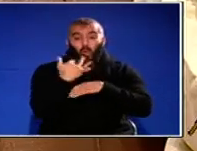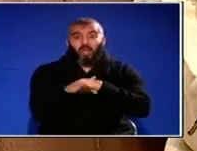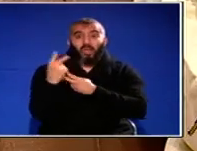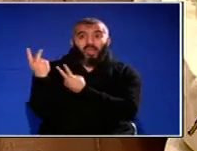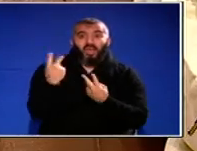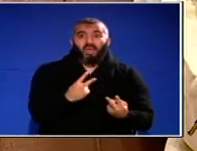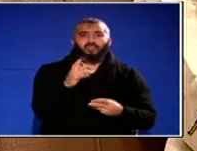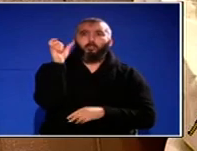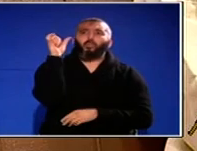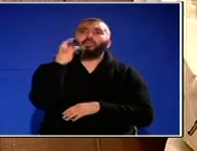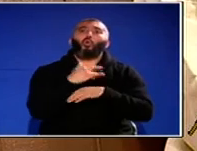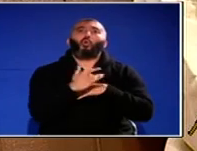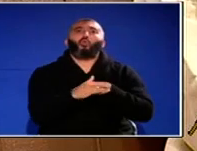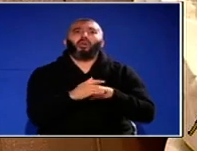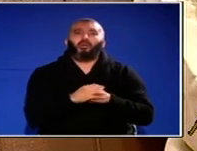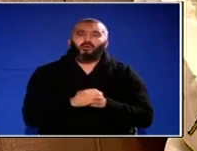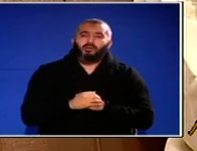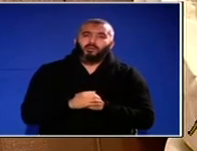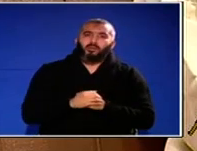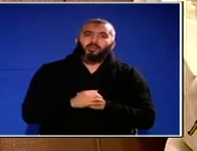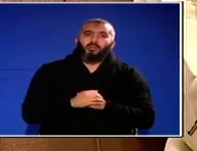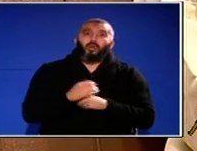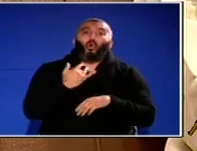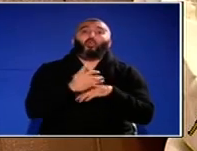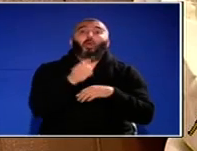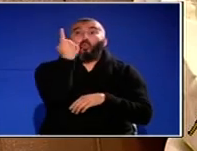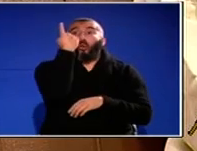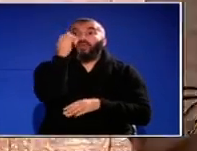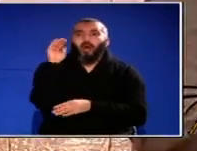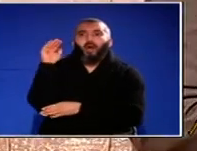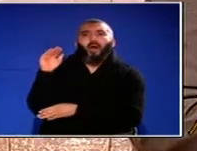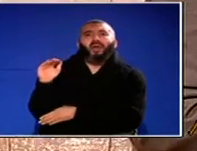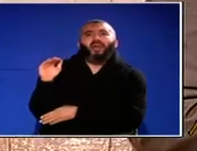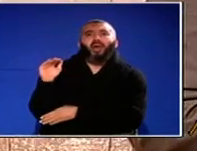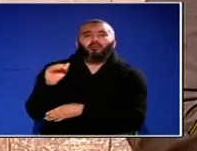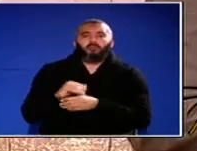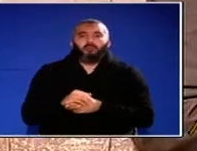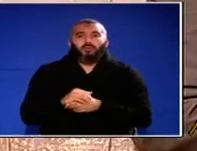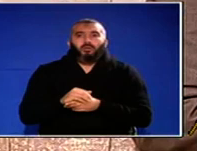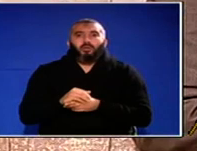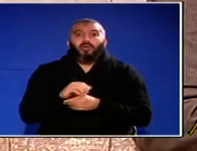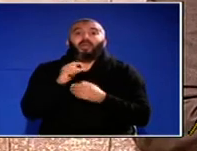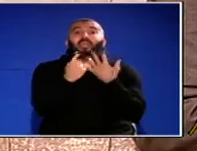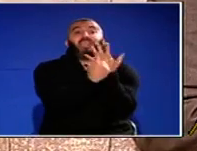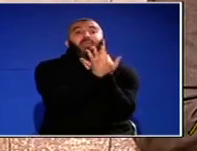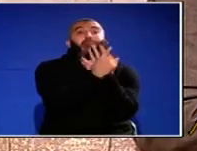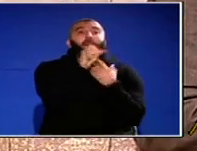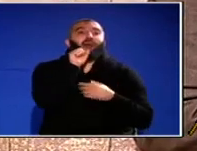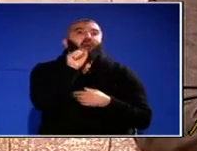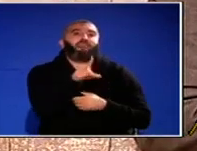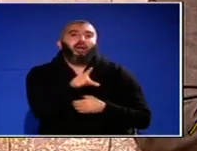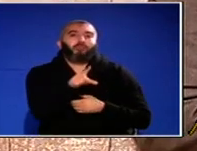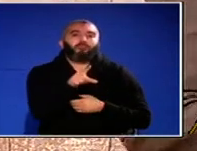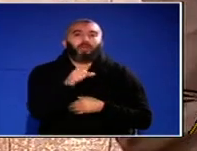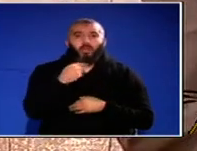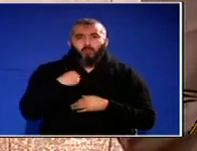القضاء نتاعها كيفاش يكون سرا او جهرا؟ قضاؤها كيف يكون؟ تقصد ايه سرا؟ ايه في صلاه المغرب